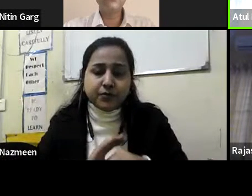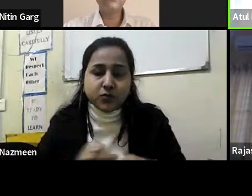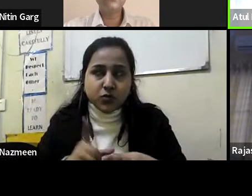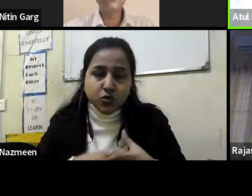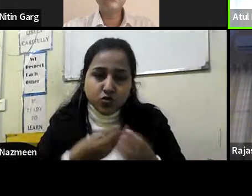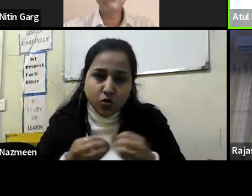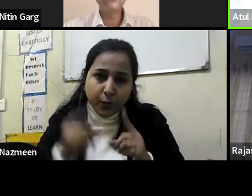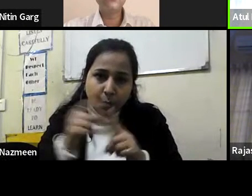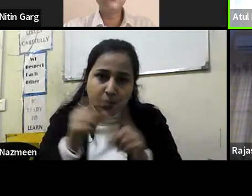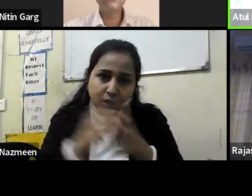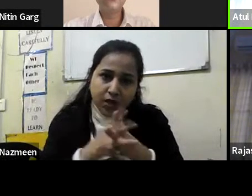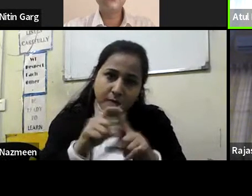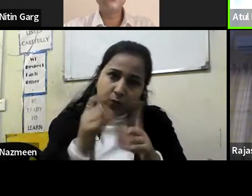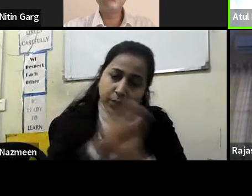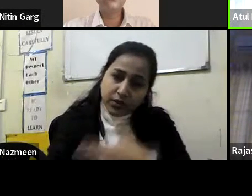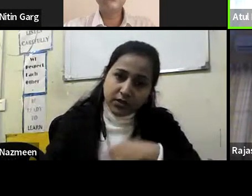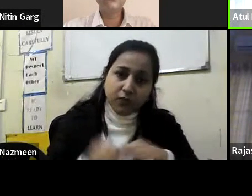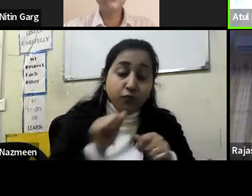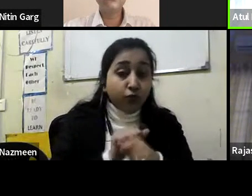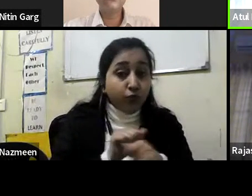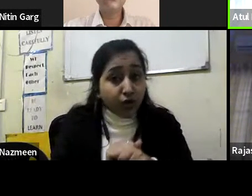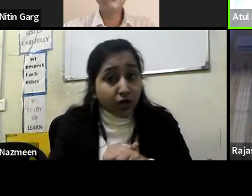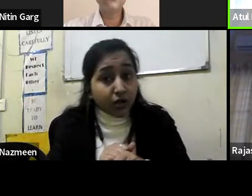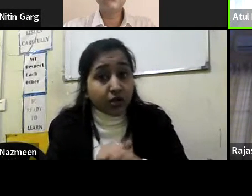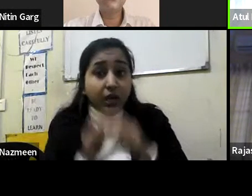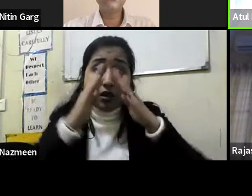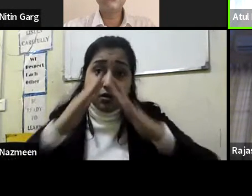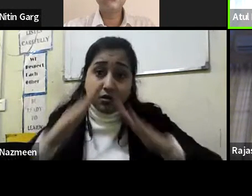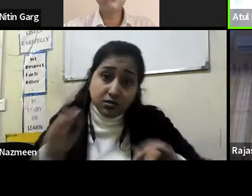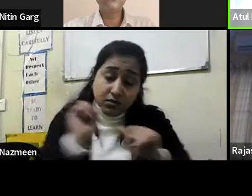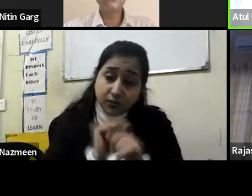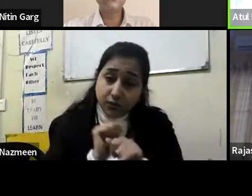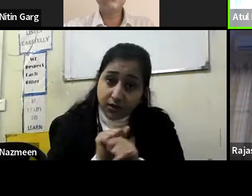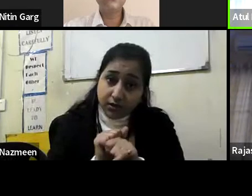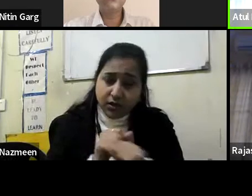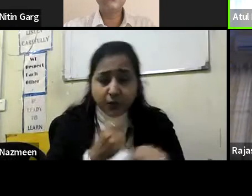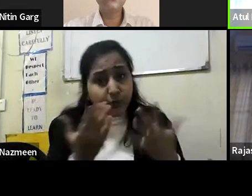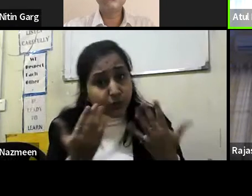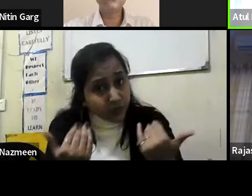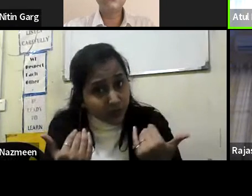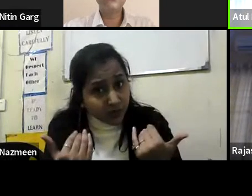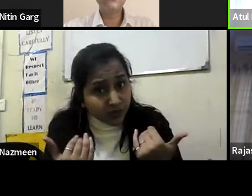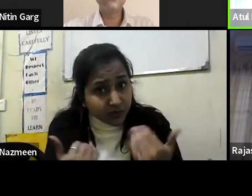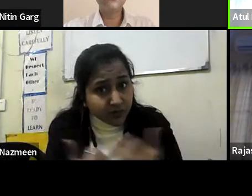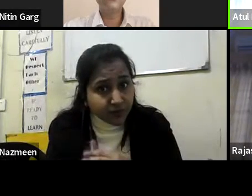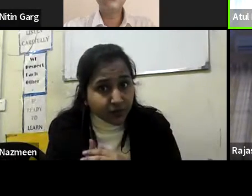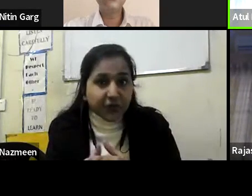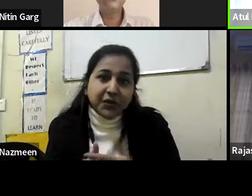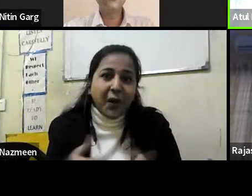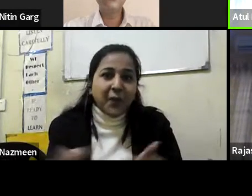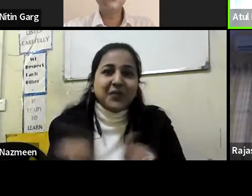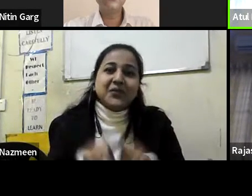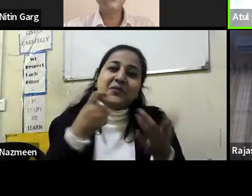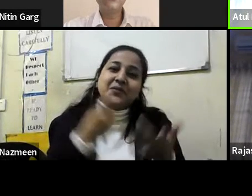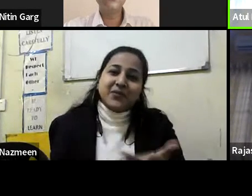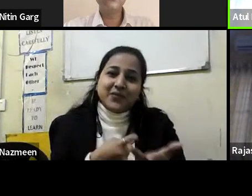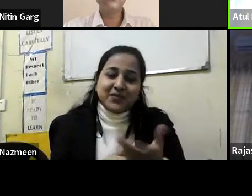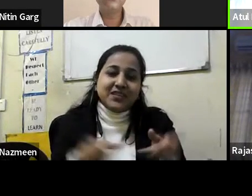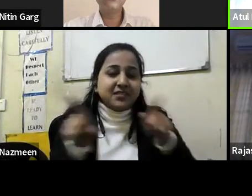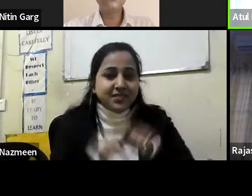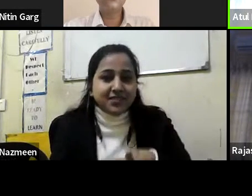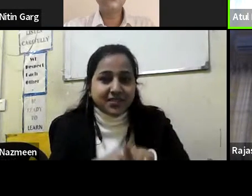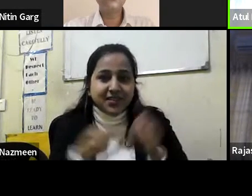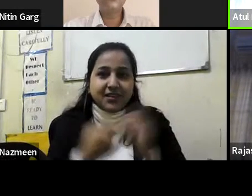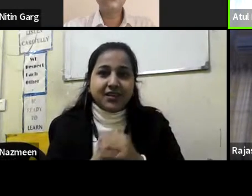के लिए कर सकते हैं, क्योंकि अब वर्किंग फ्रॉम होम तो एक पॉसिबिलिटी क्या अब तो नॉर्म हो गया है, और इस मामले में